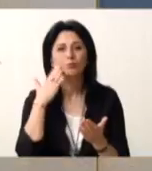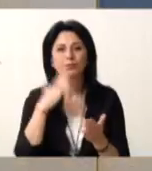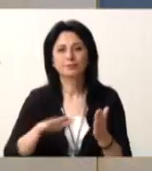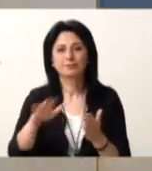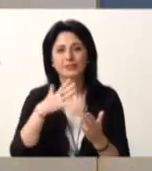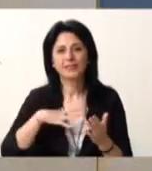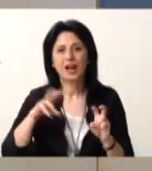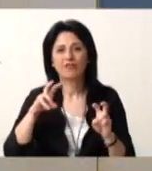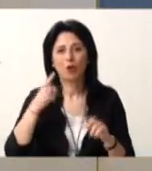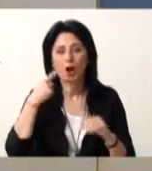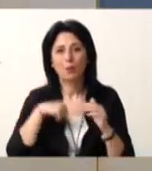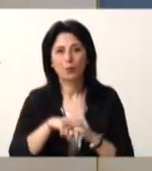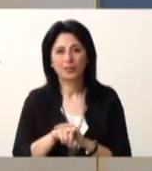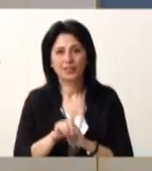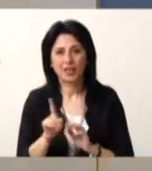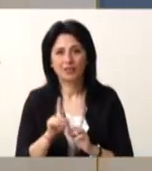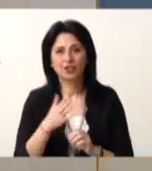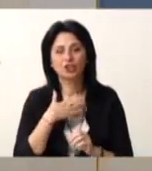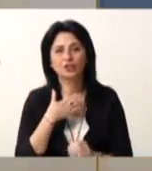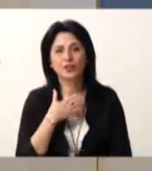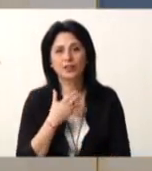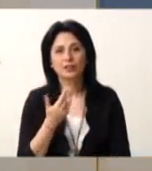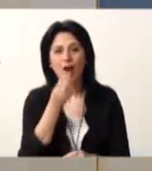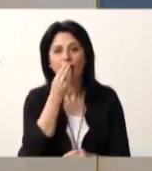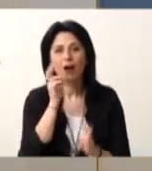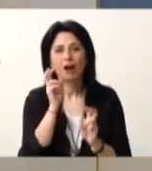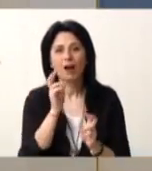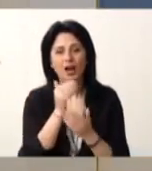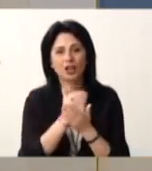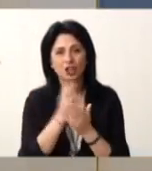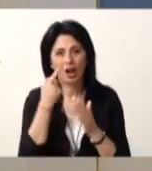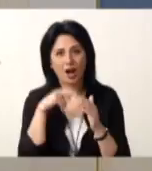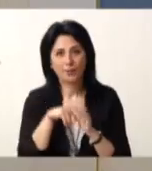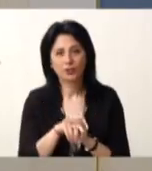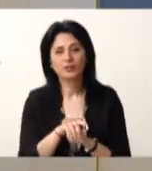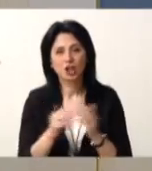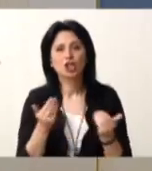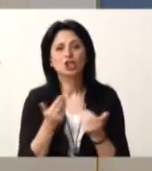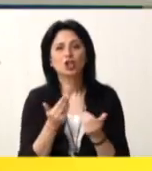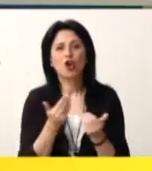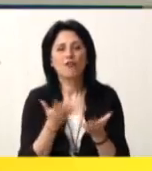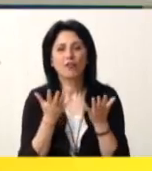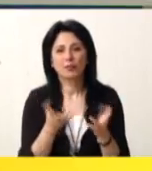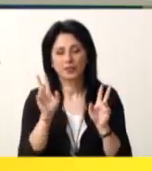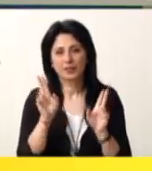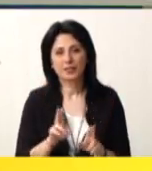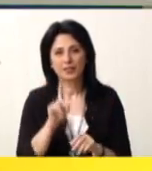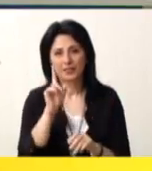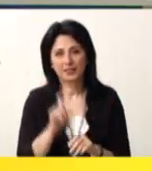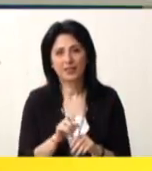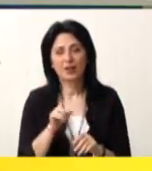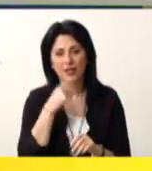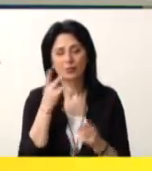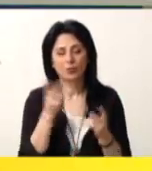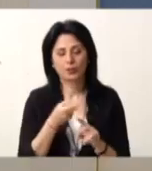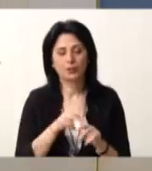გეოგრაფიული მდებარეობიდან გამომდინარე და ჩვენი კვების რეჟიმიდან გამომდინარე, ცხოვრების წესიდან გამომდინარე, რა